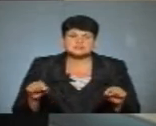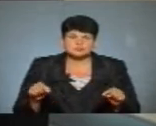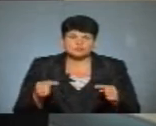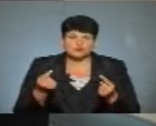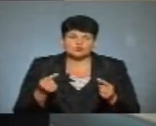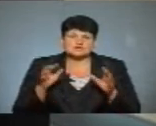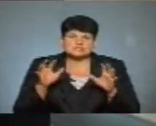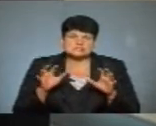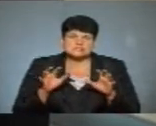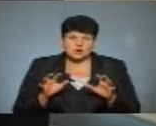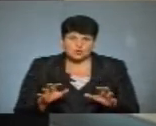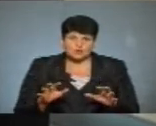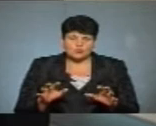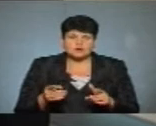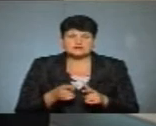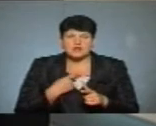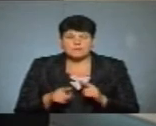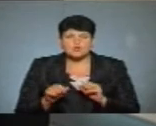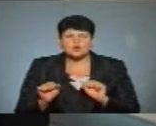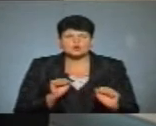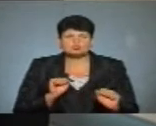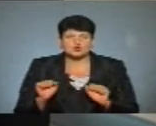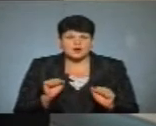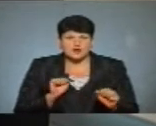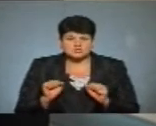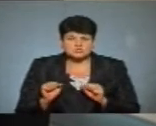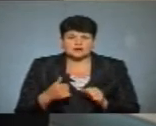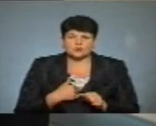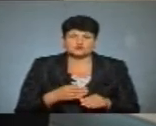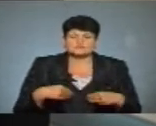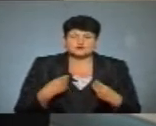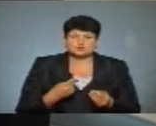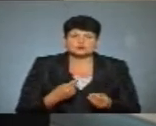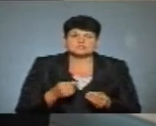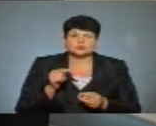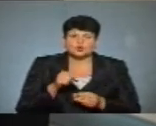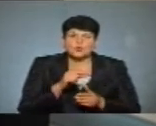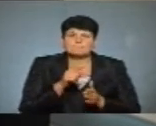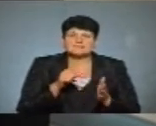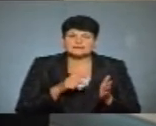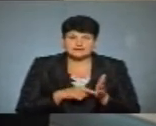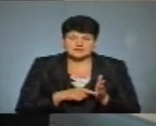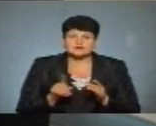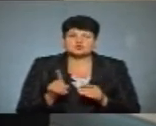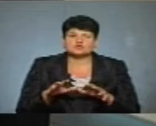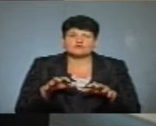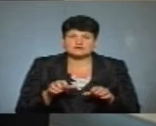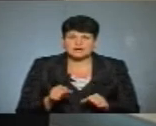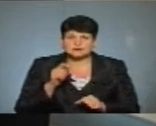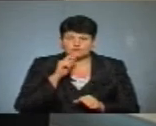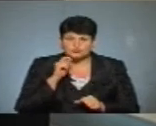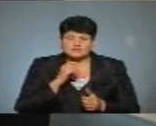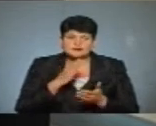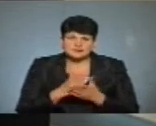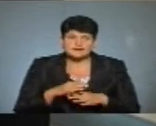створюють закони, так, ну, або розпорядження, тому що я хочу звернутися до того питання, що влада в Україні належить